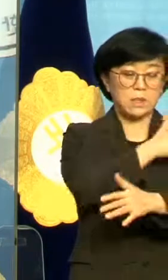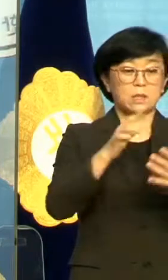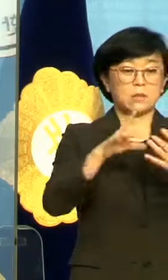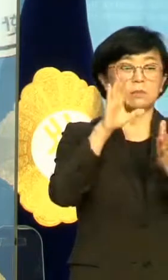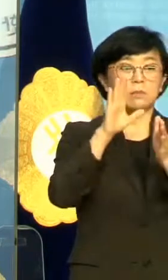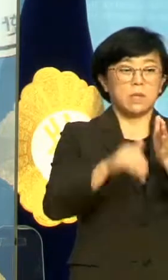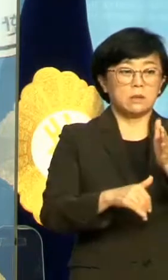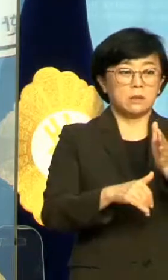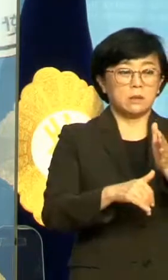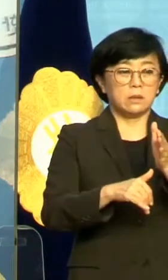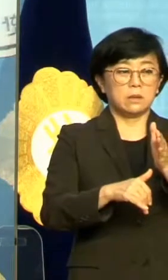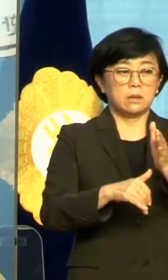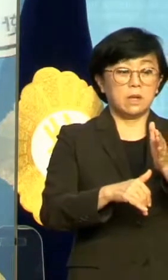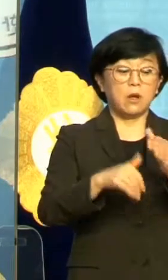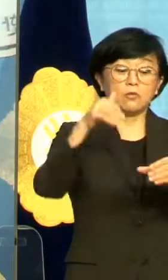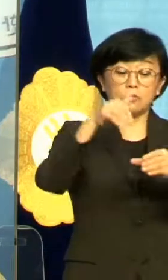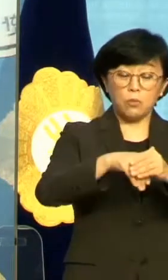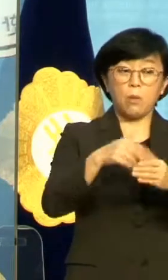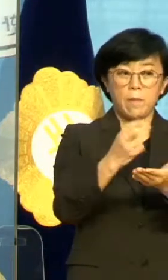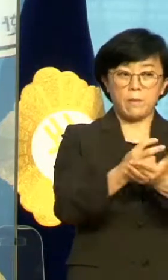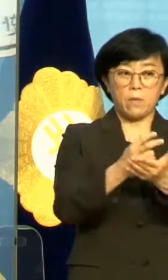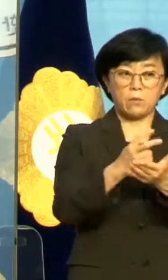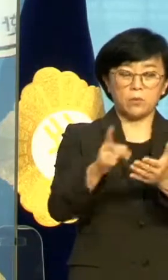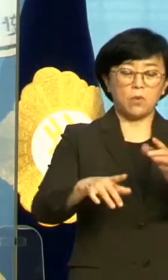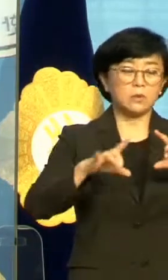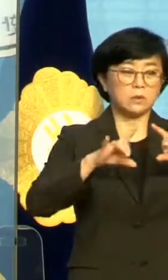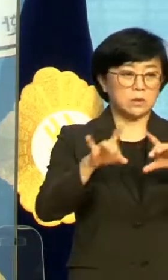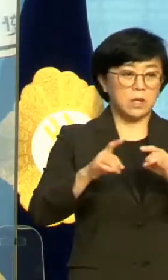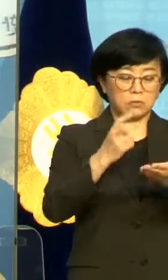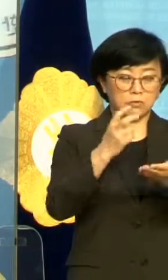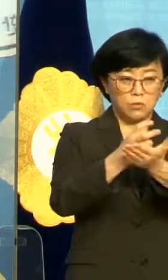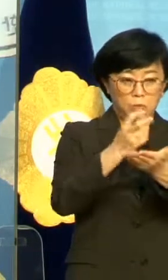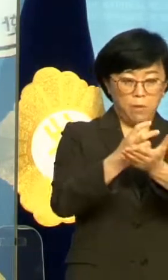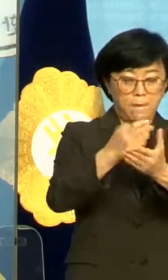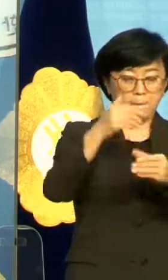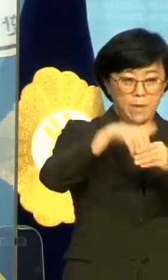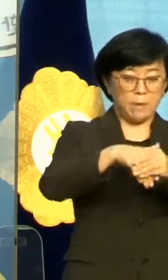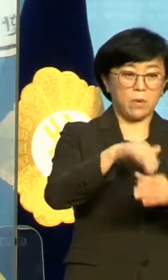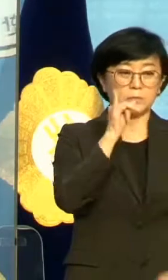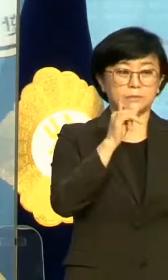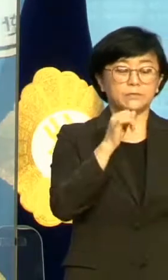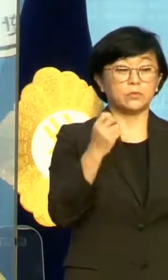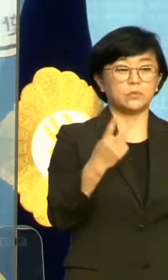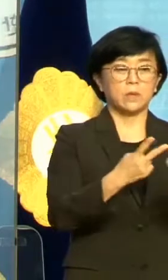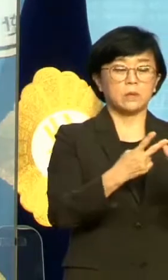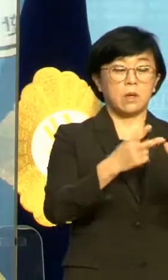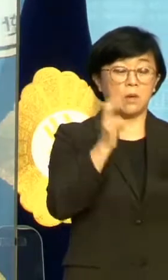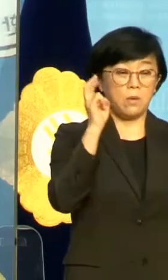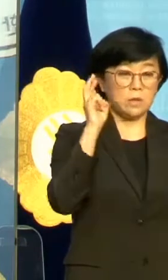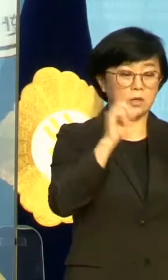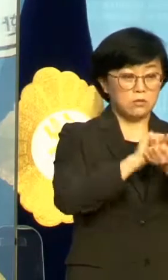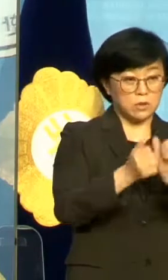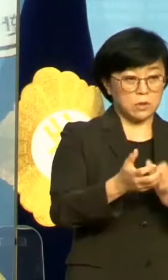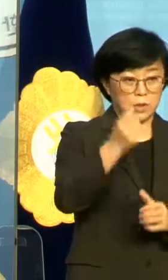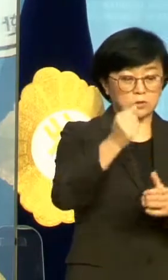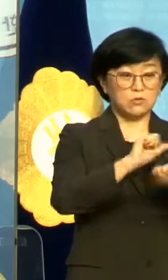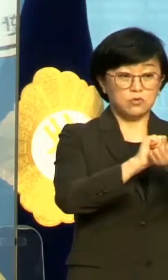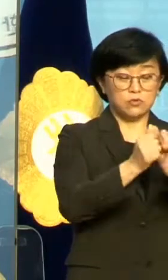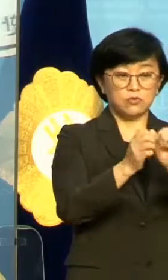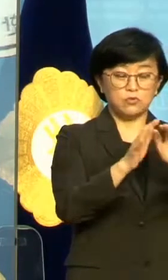있어 집중투표제 와 전자투표제를 도입하도록 했습니다 둘째 회사의 주식을 보유한 주주는